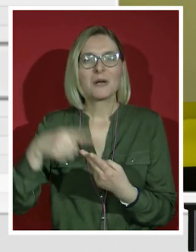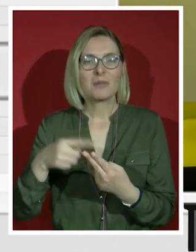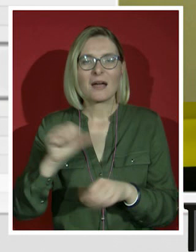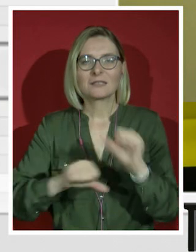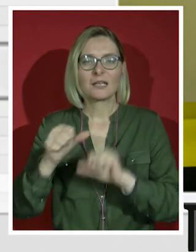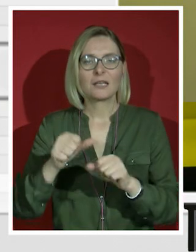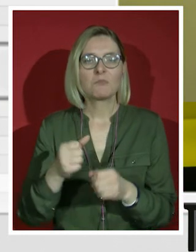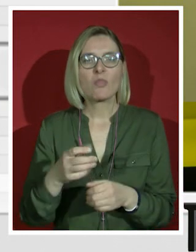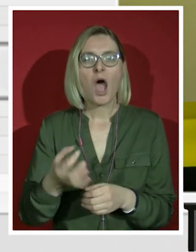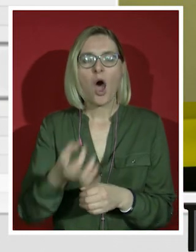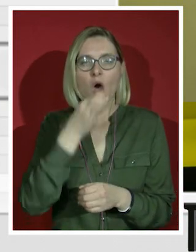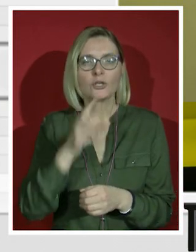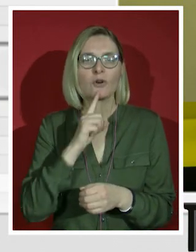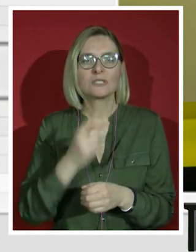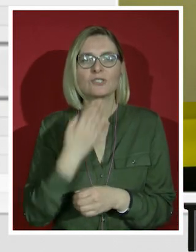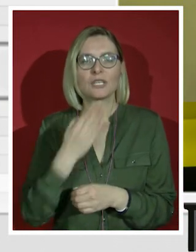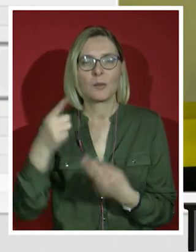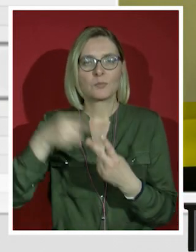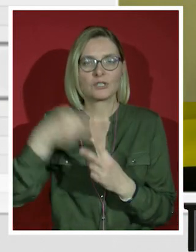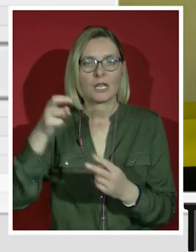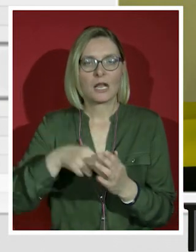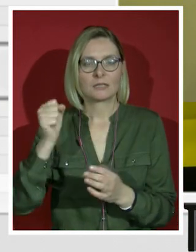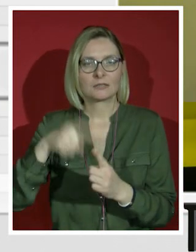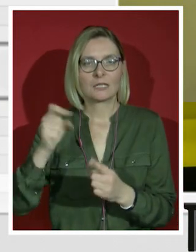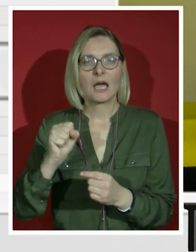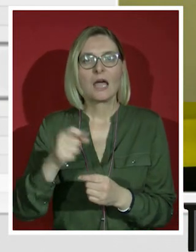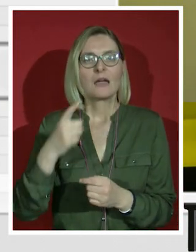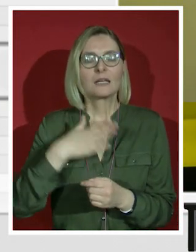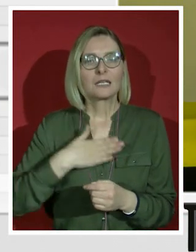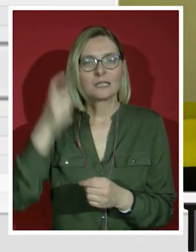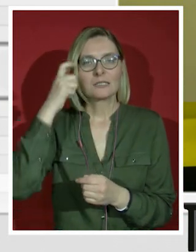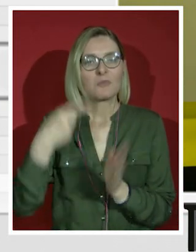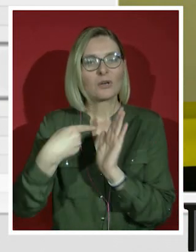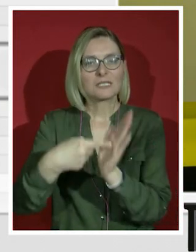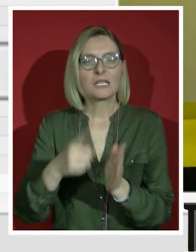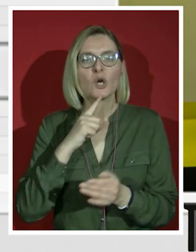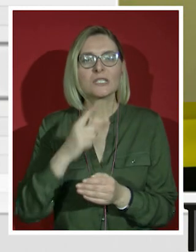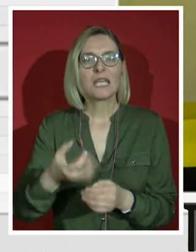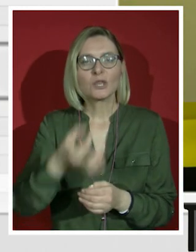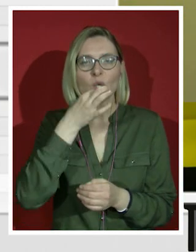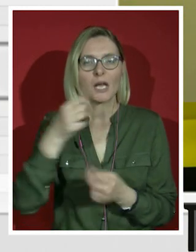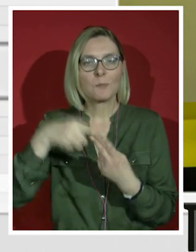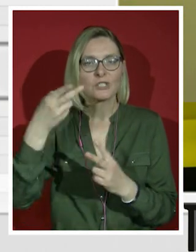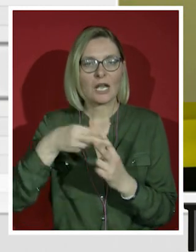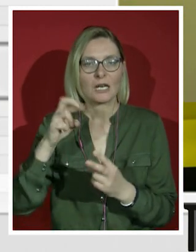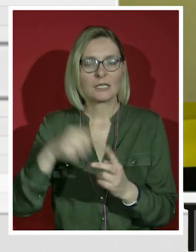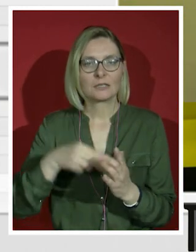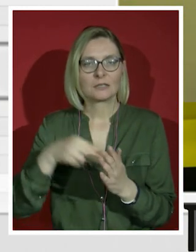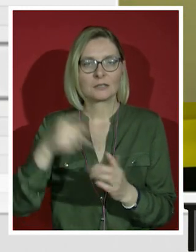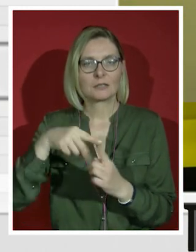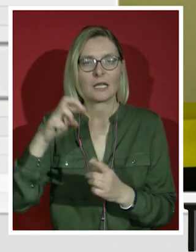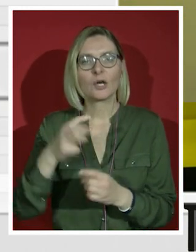штетни за пчелата. Ние ги знаеме знаците кои се на труење ке пчелите. Кога гледаме испуштени јазици на изумрени пчели